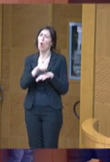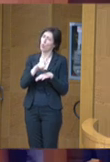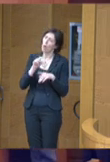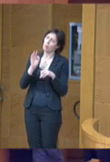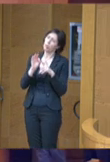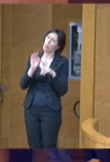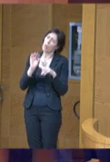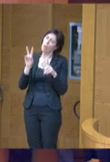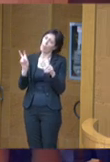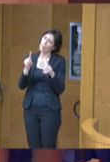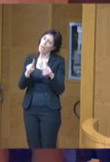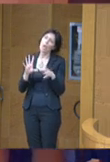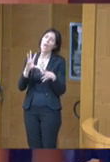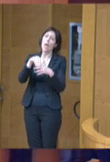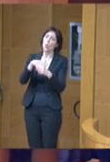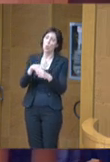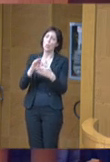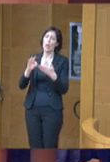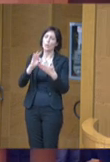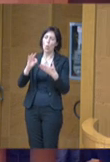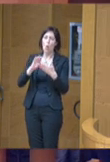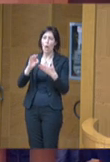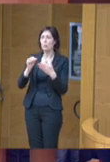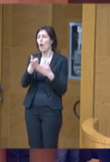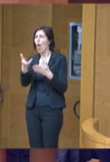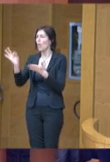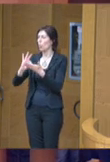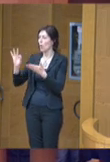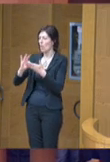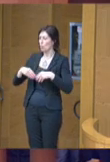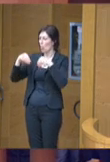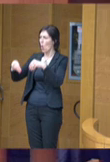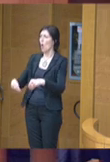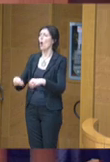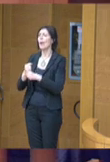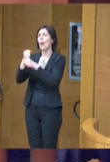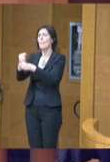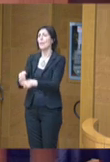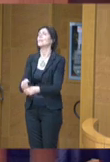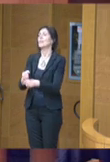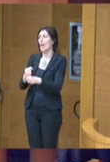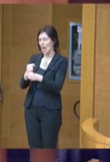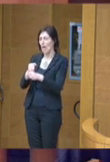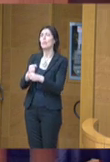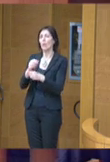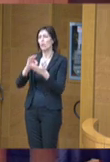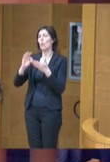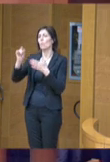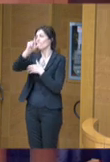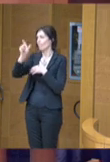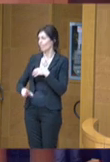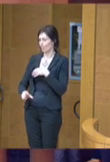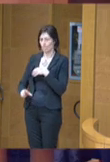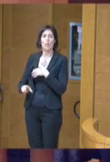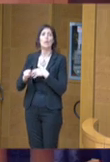scolastica da parte di alcune scuole che rappresentano un po' lo spaccato, ecco, delle scuole in Italia. Il